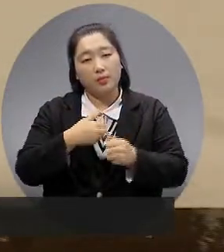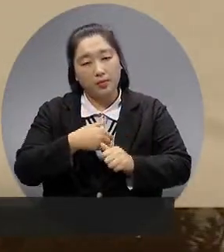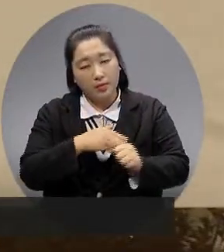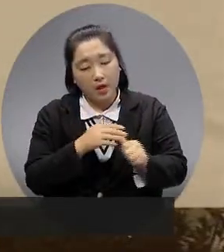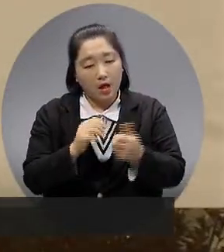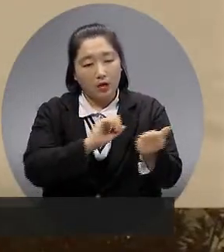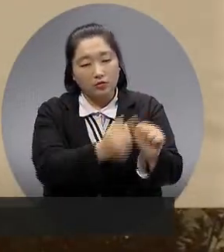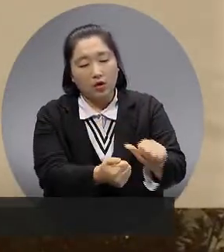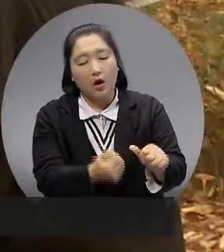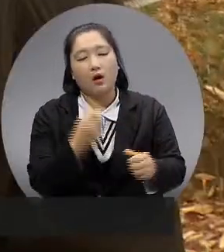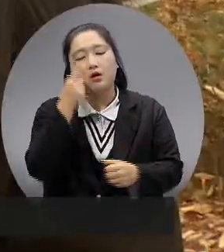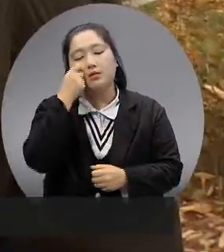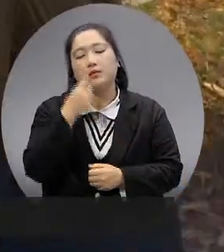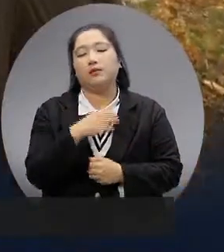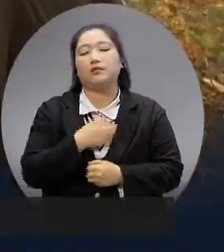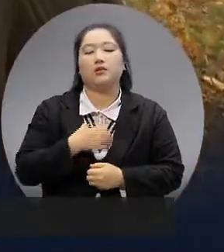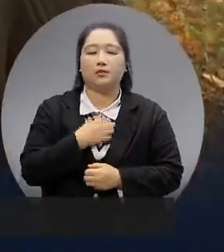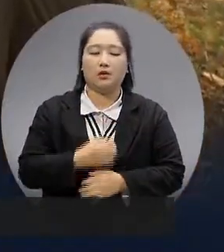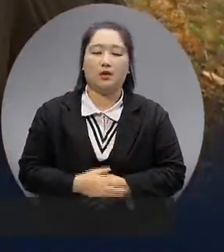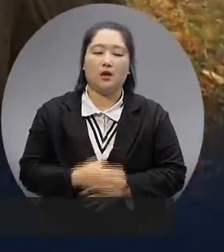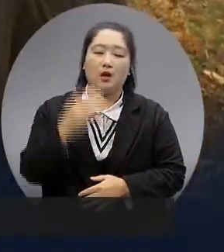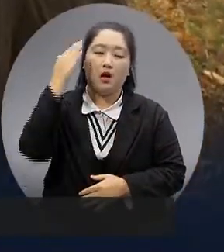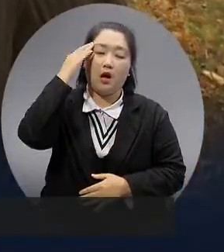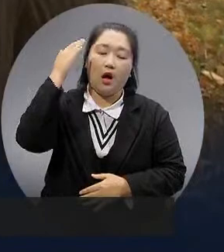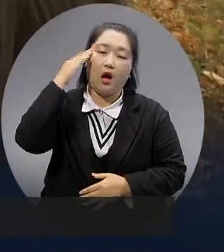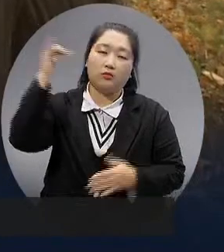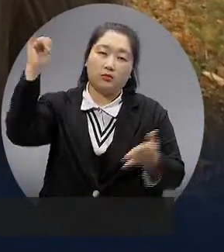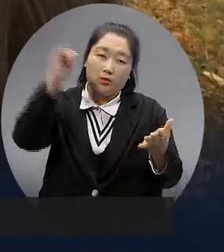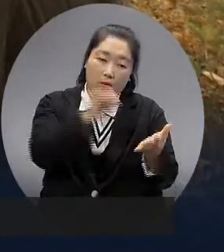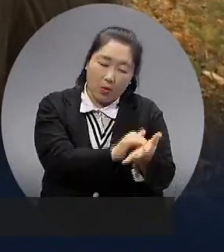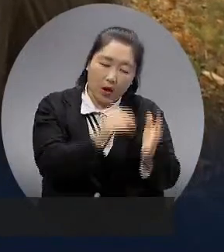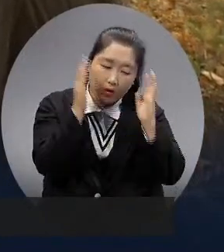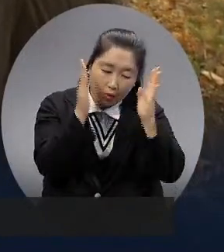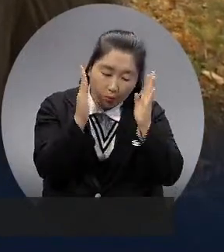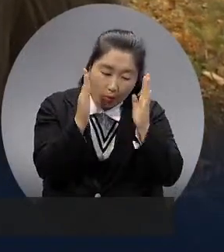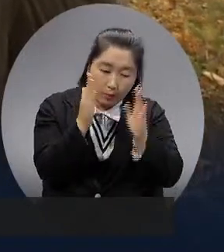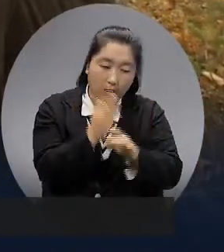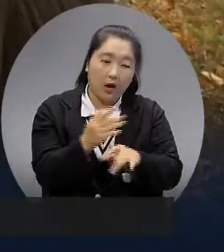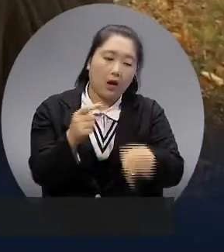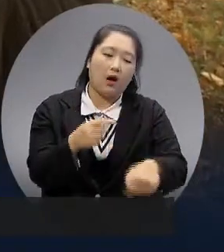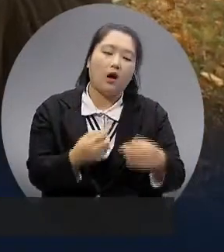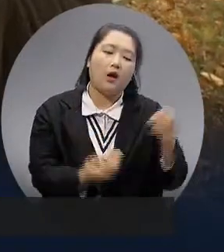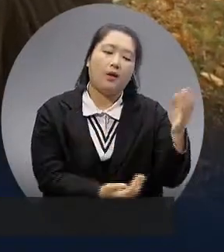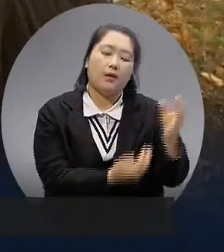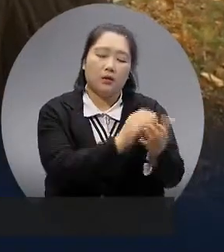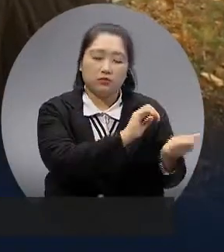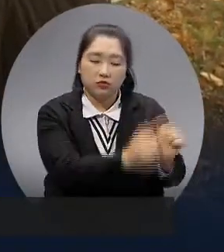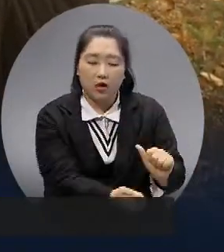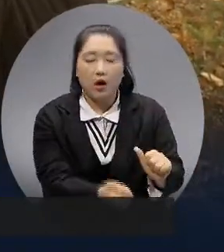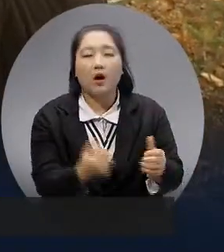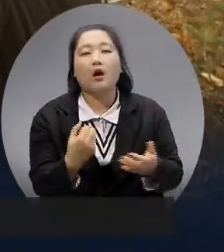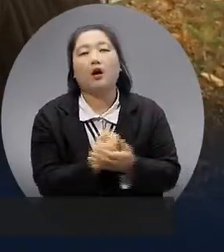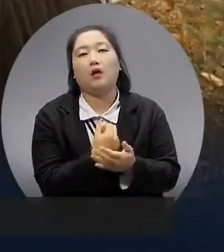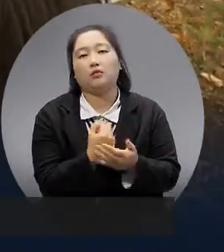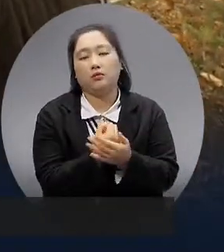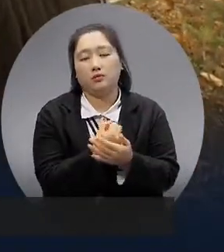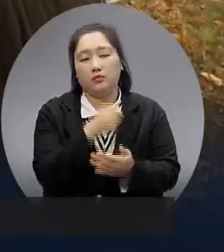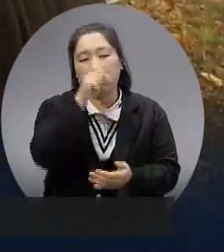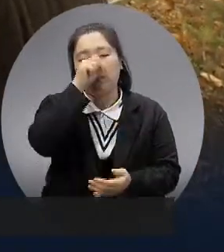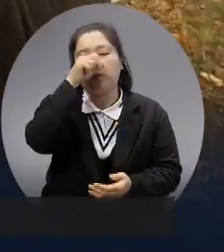먹먹합니다. 한국으로 유학 와가지고 공부하고 있는데 여기 와서 그런 일 당했다니까 정말